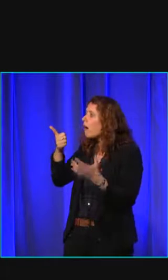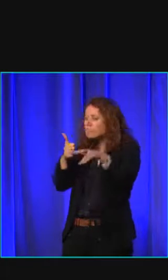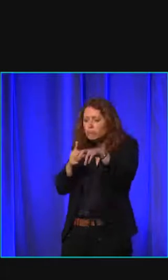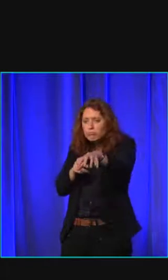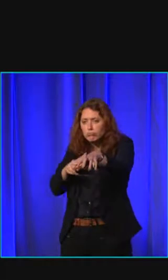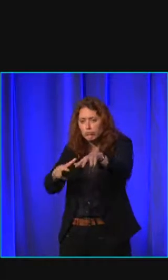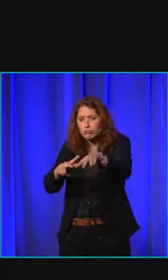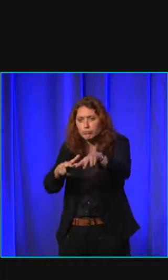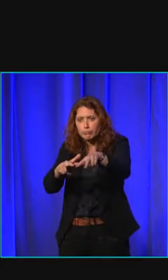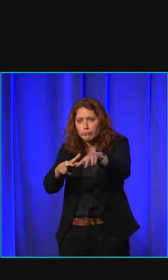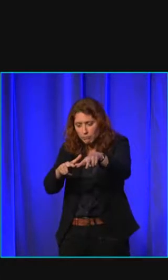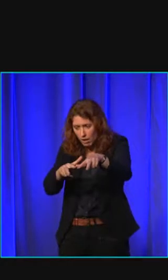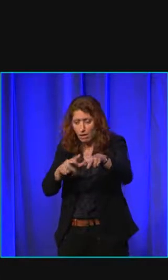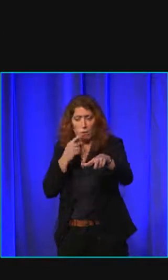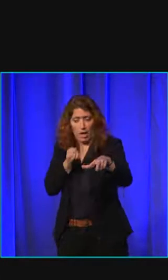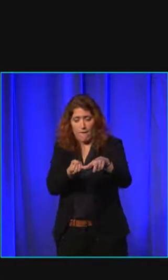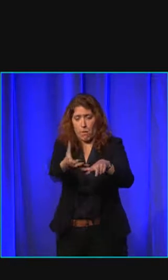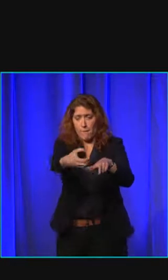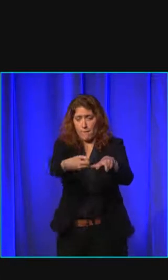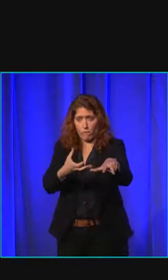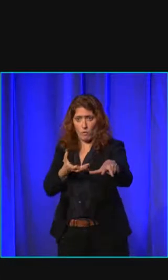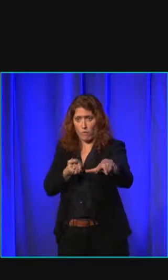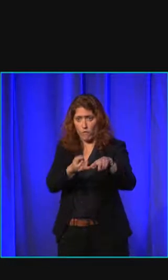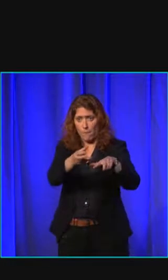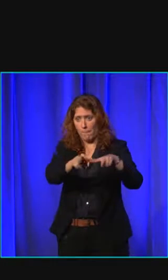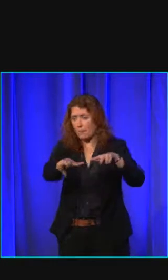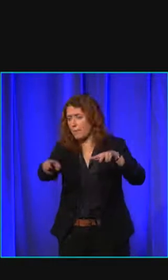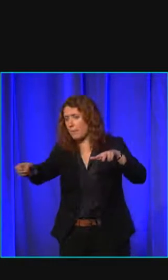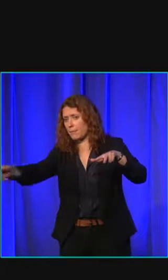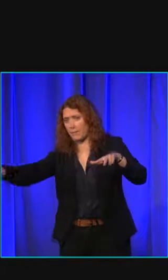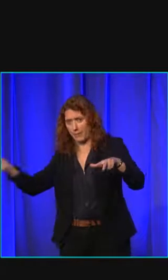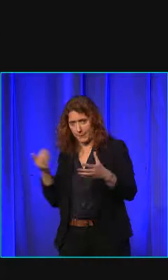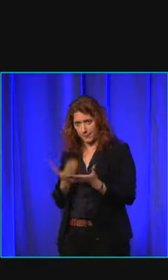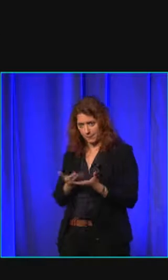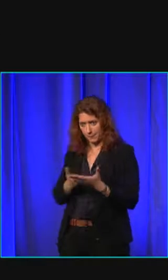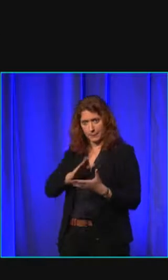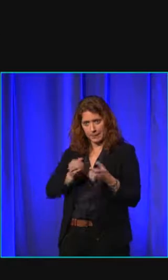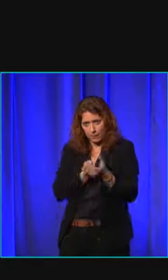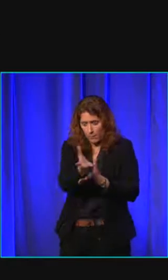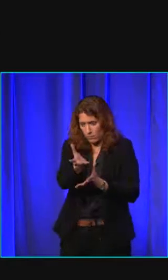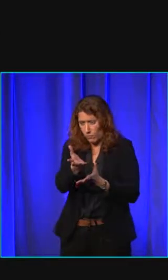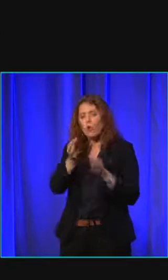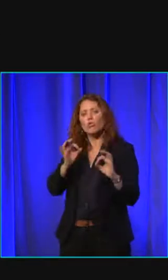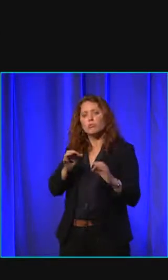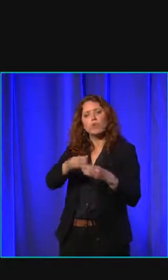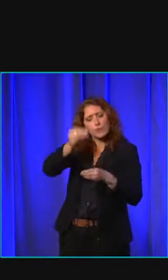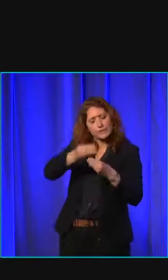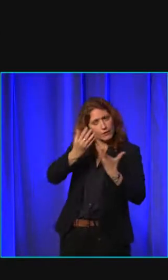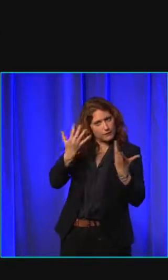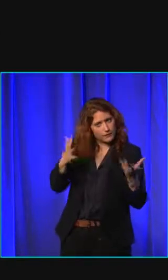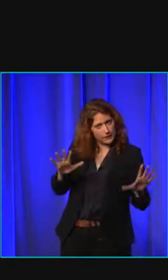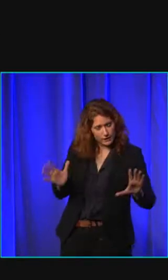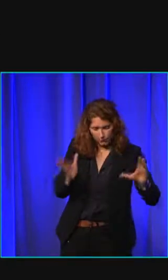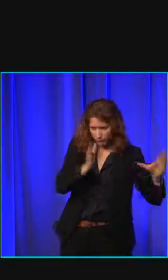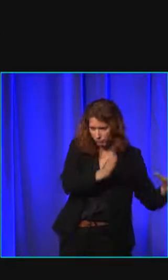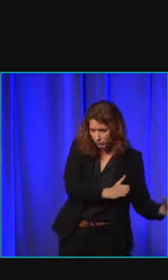donc l'information passe d'un neurone à un autre neurone. Après l'apprentissage, le cerveau, il